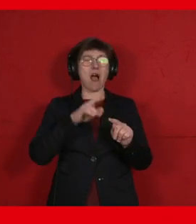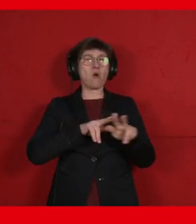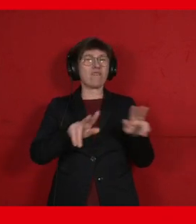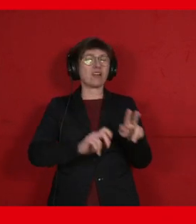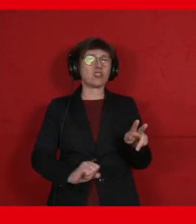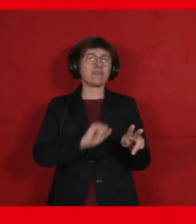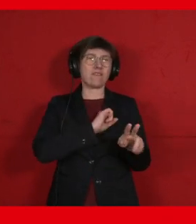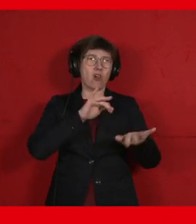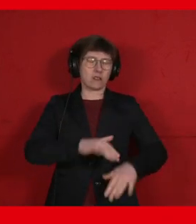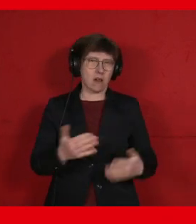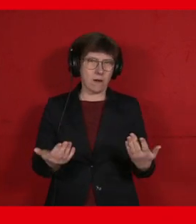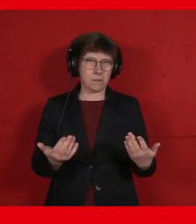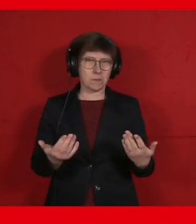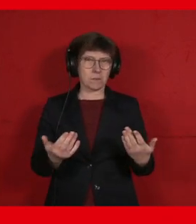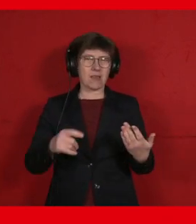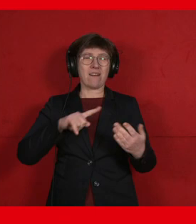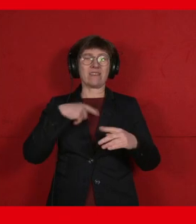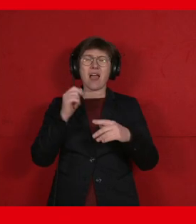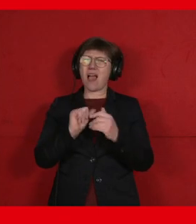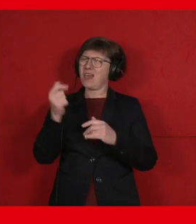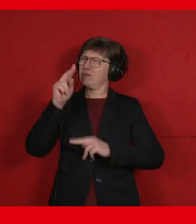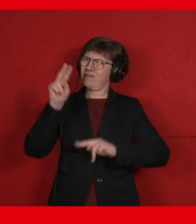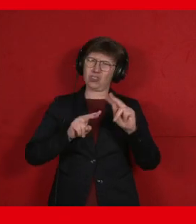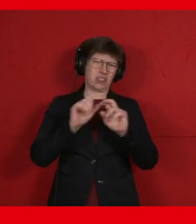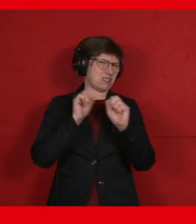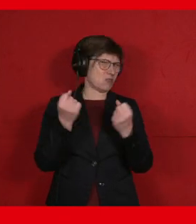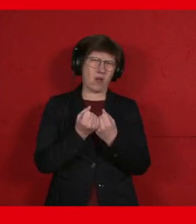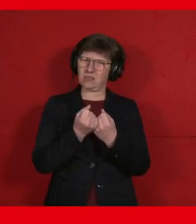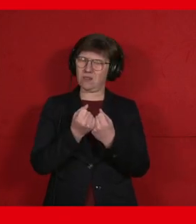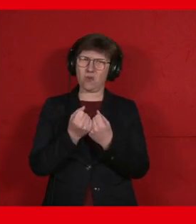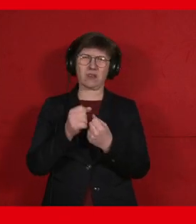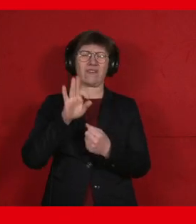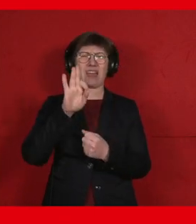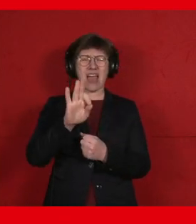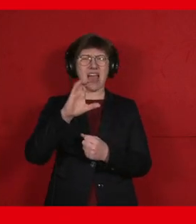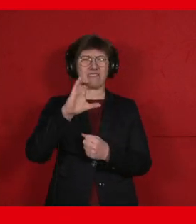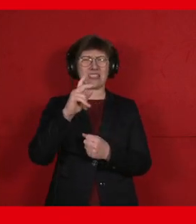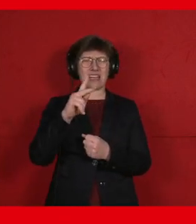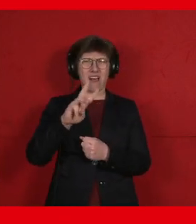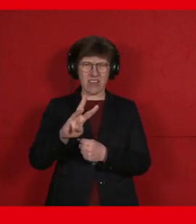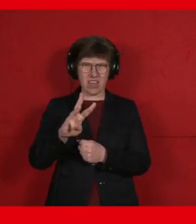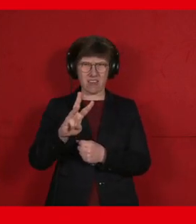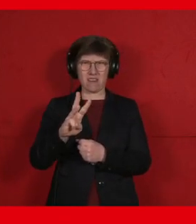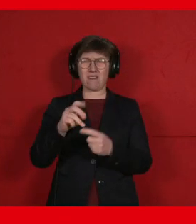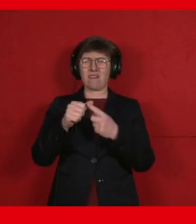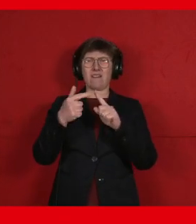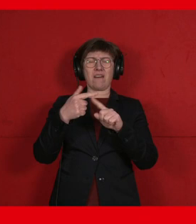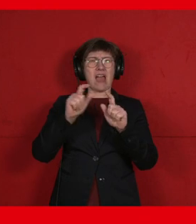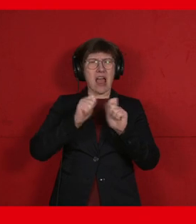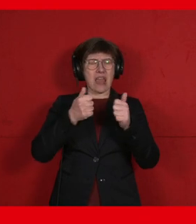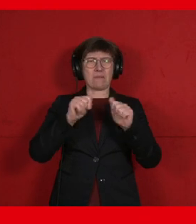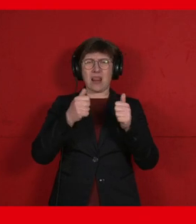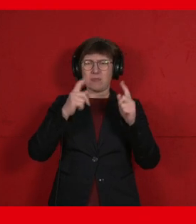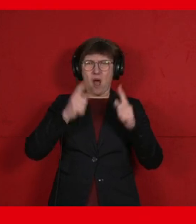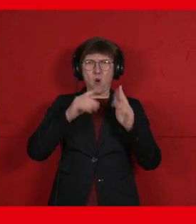wirtschaftlichen Erfolg verspricht. Das haben wir erlebt bei FCKW, das haben wir bei einer ganzen Reihe von Dingen erlebt,